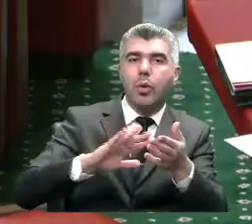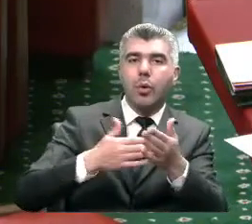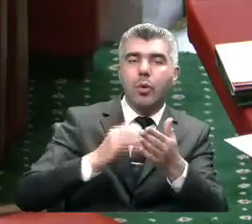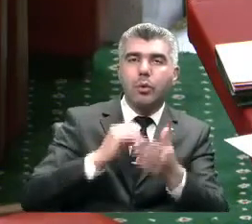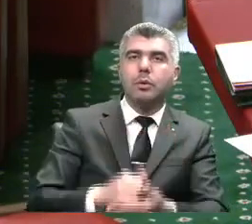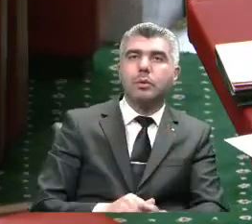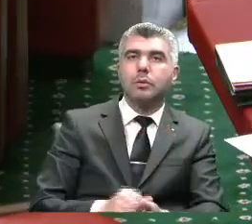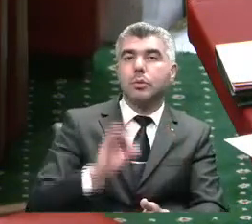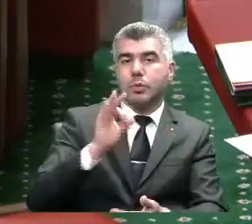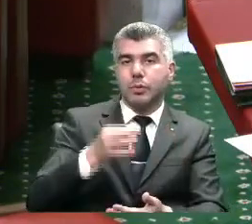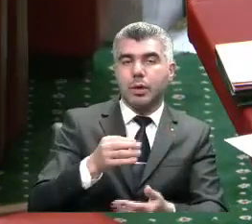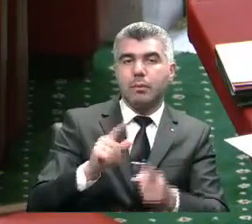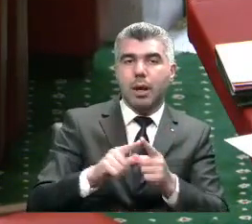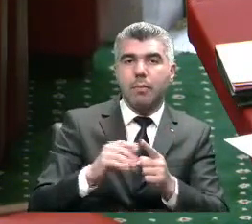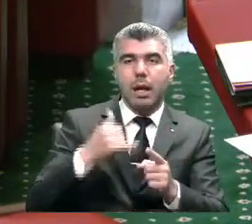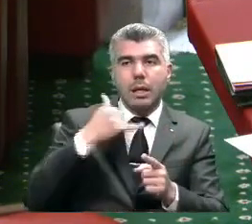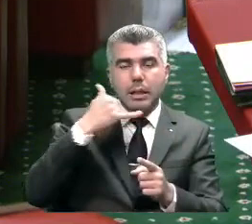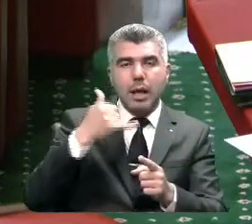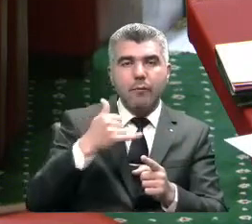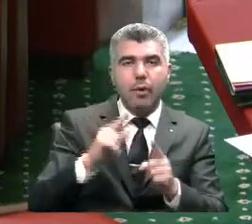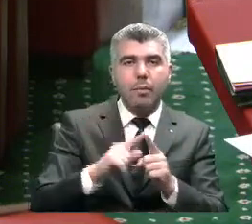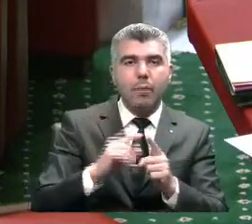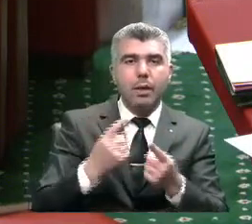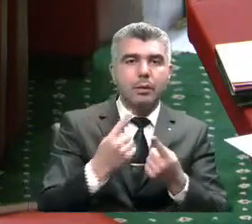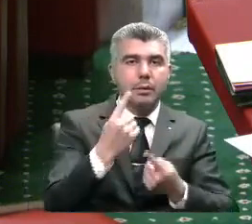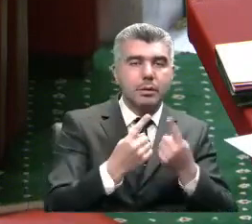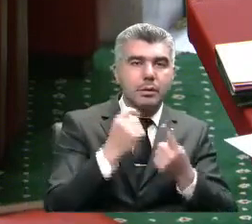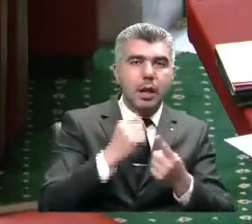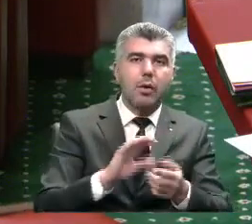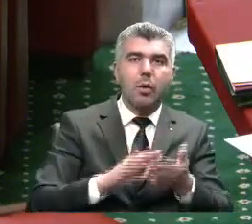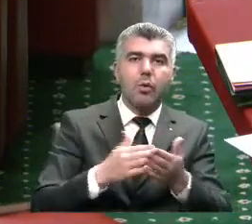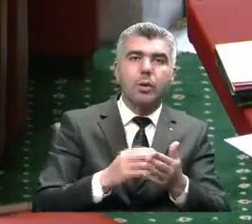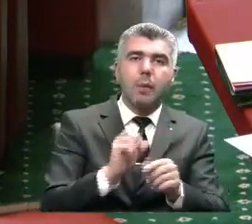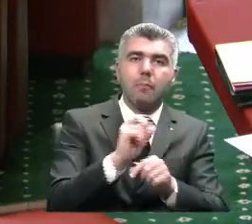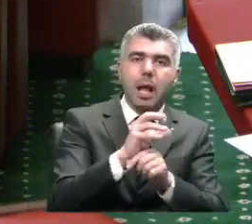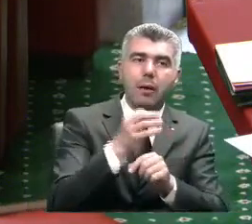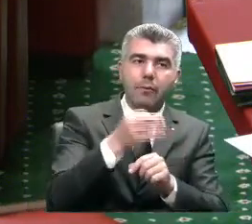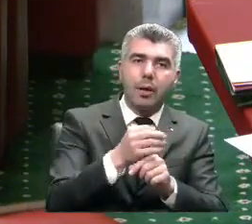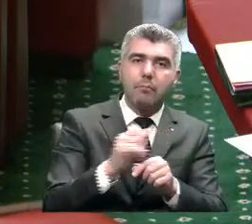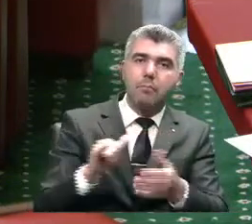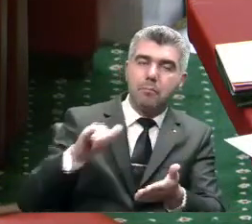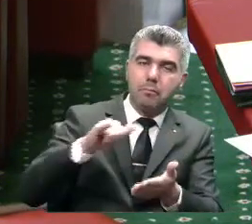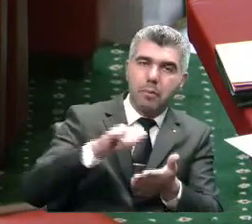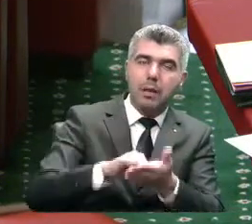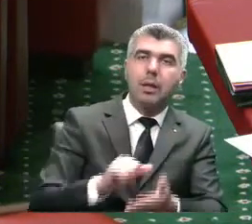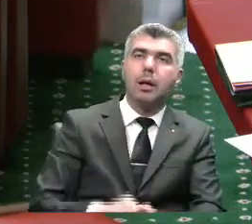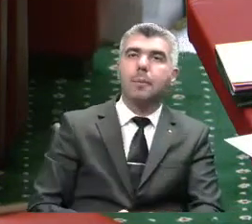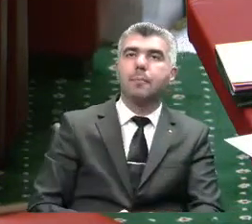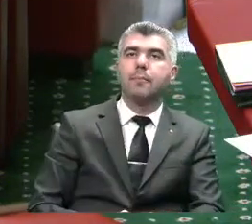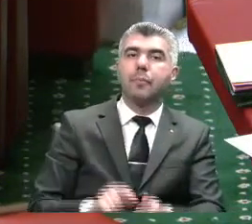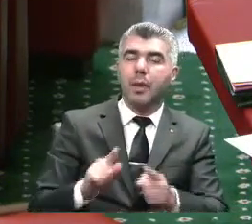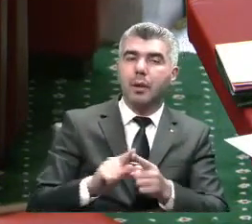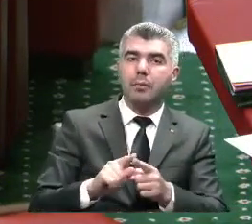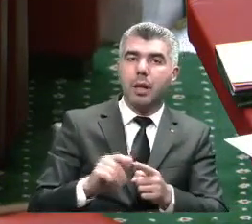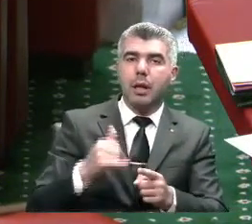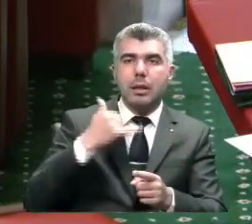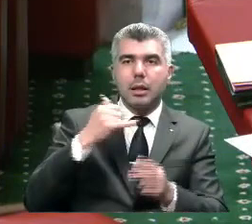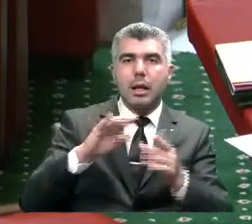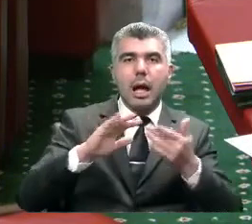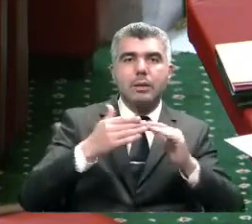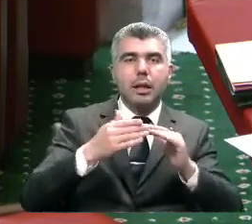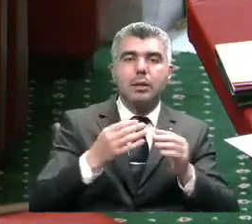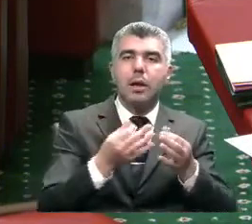بالطبع خصص ركن للتواصل مع المسافرين، عزز نقاط توجيه المسافرين بالمطارات، توفر خدمة الاتصال بالإنترنت